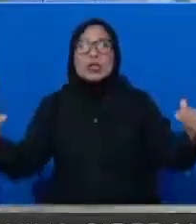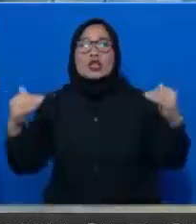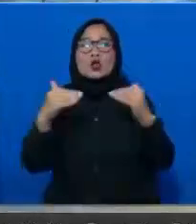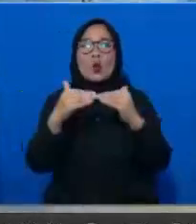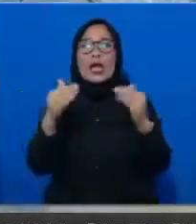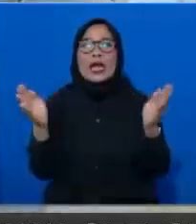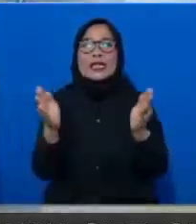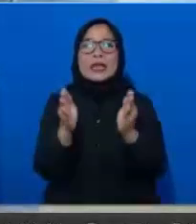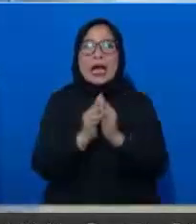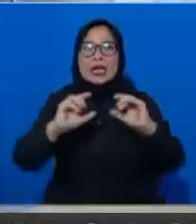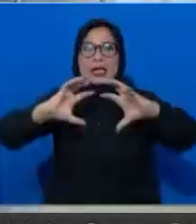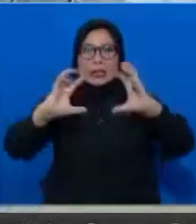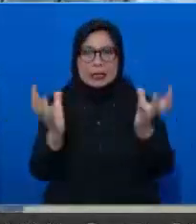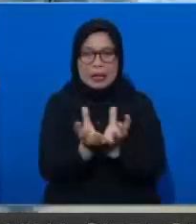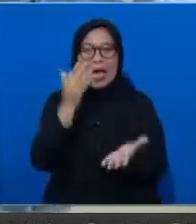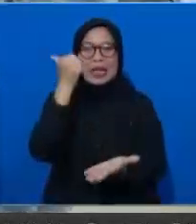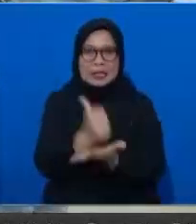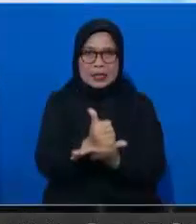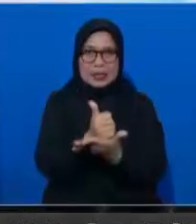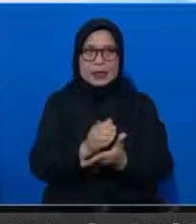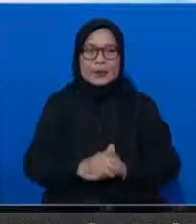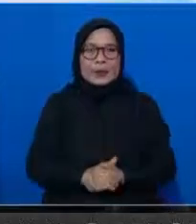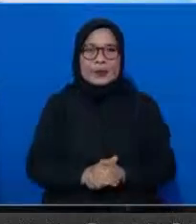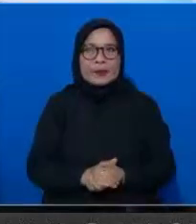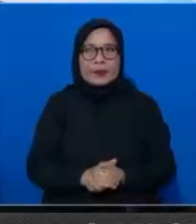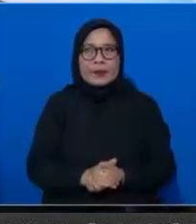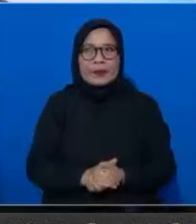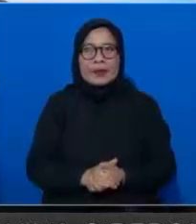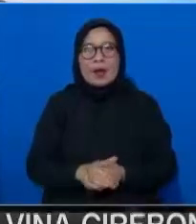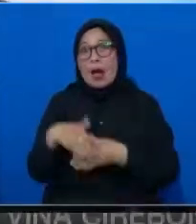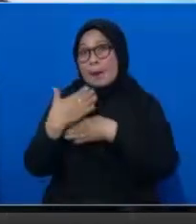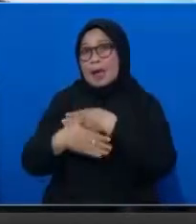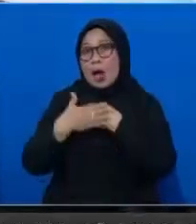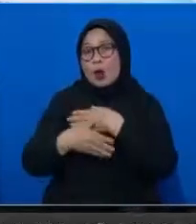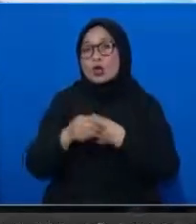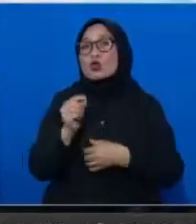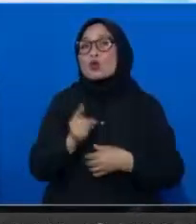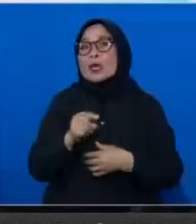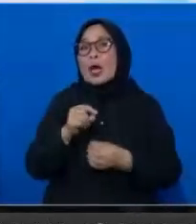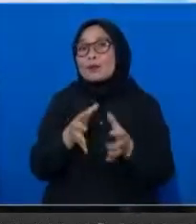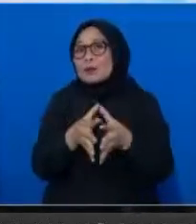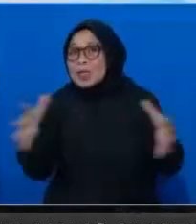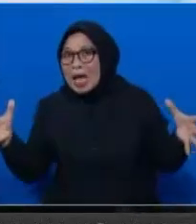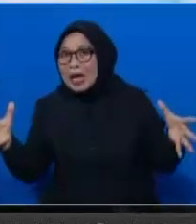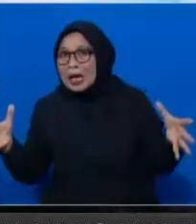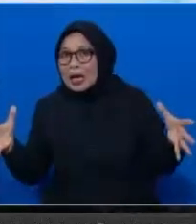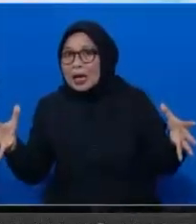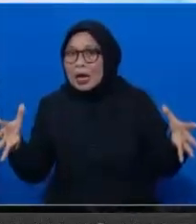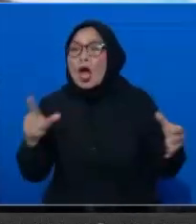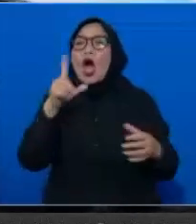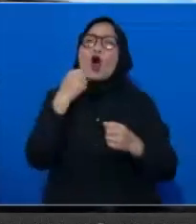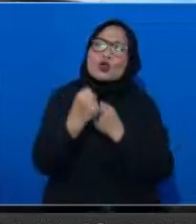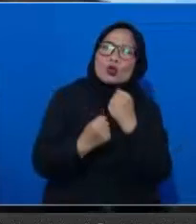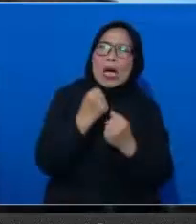dengan habitat aslinya. Merawat lele besar itu diusahakan seperti habitat lele.